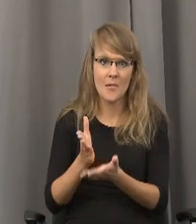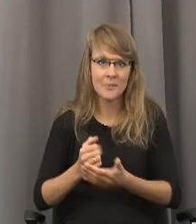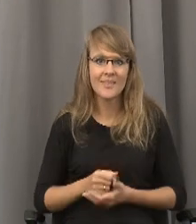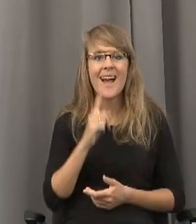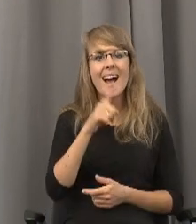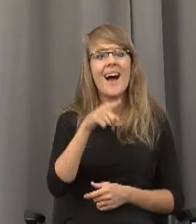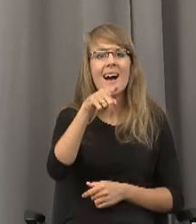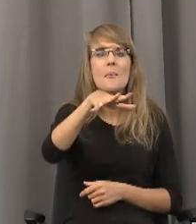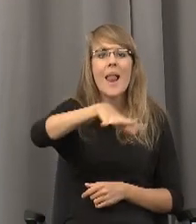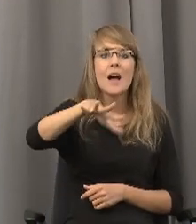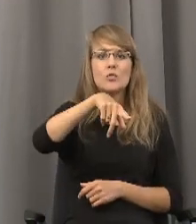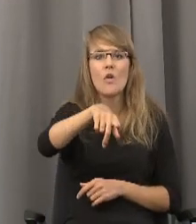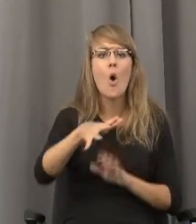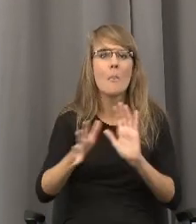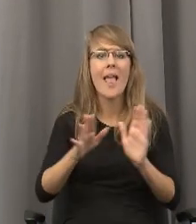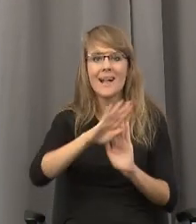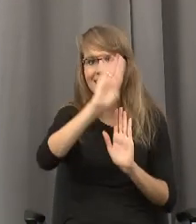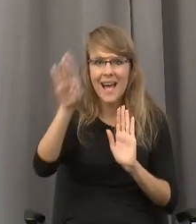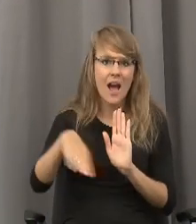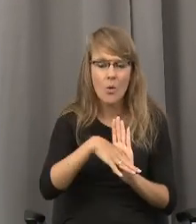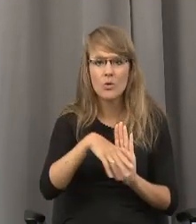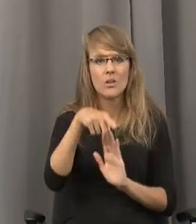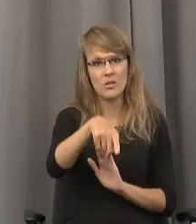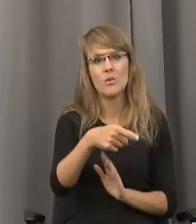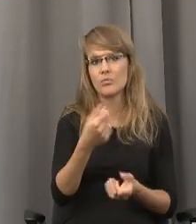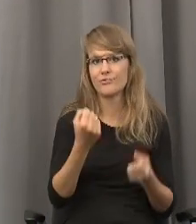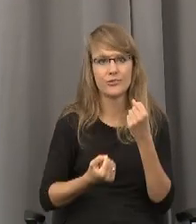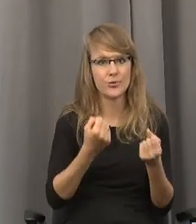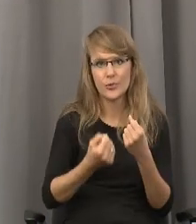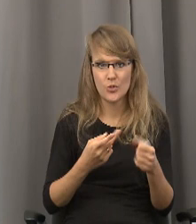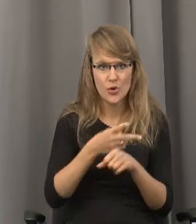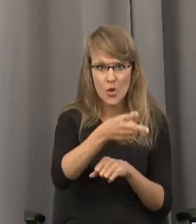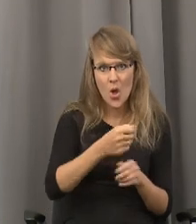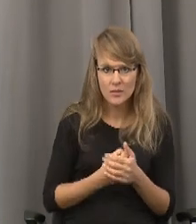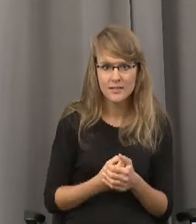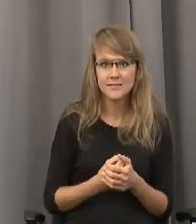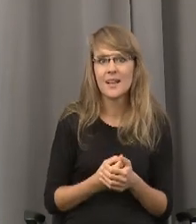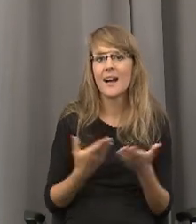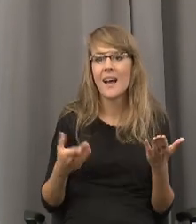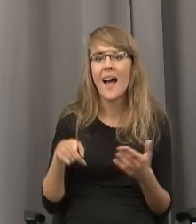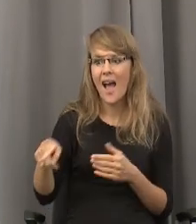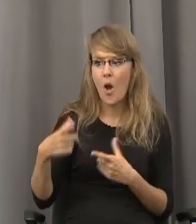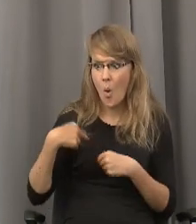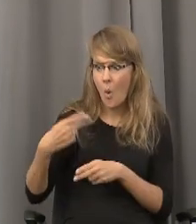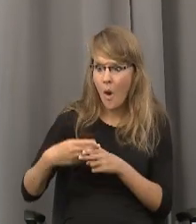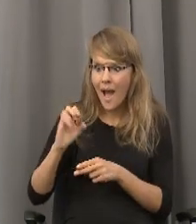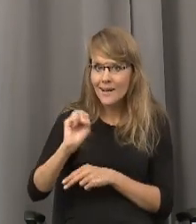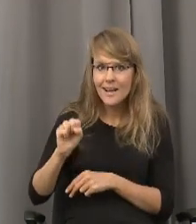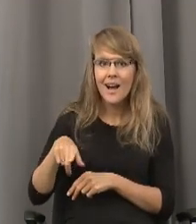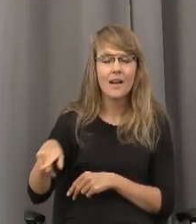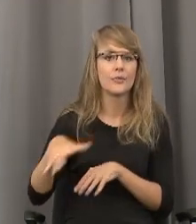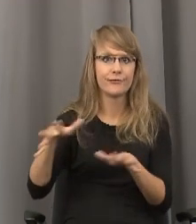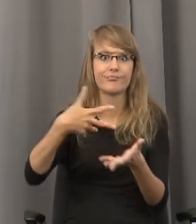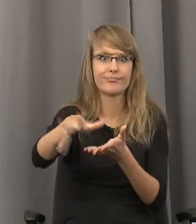placówkach realizujących opiekę całodobową, a wystąpienie choroby Alzheimera pogarsza sytuację materialną większości chorych i ich